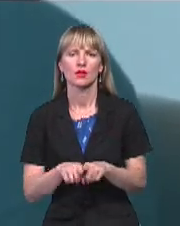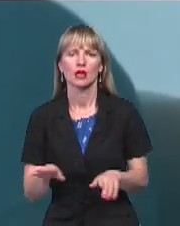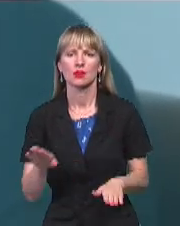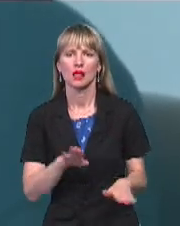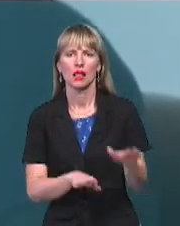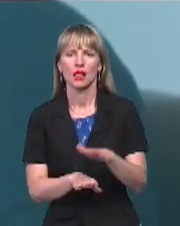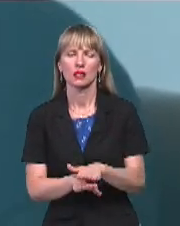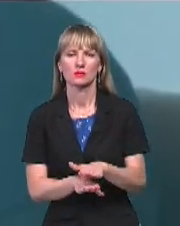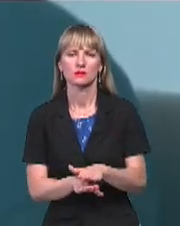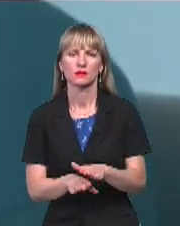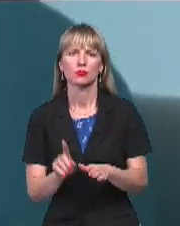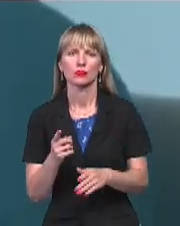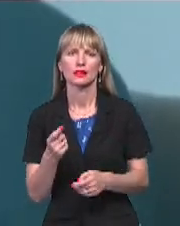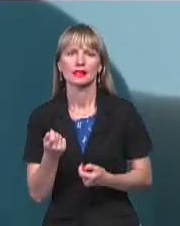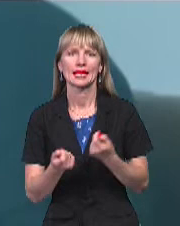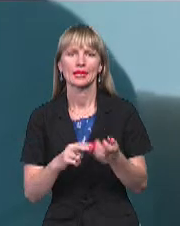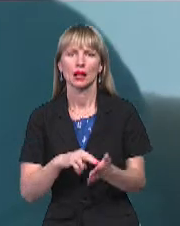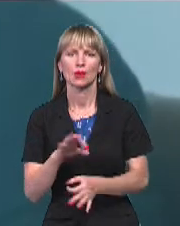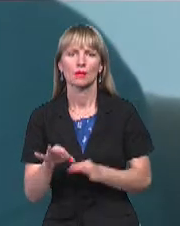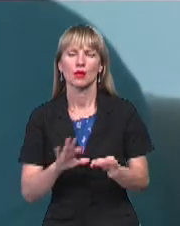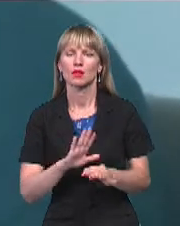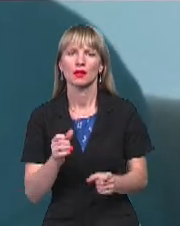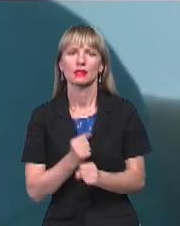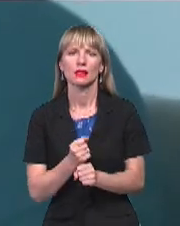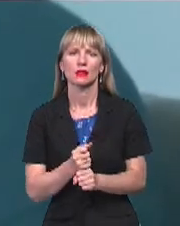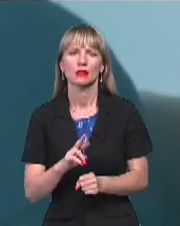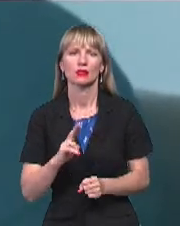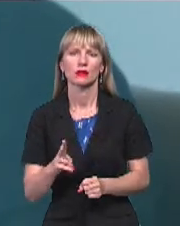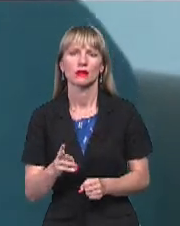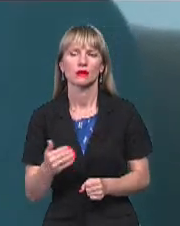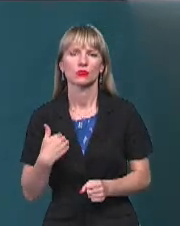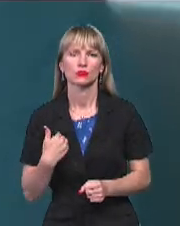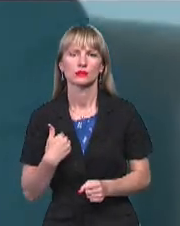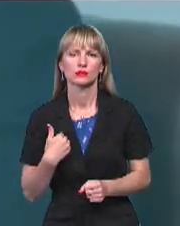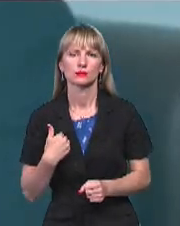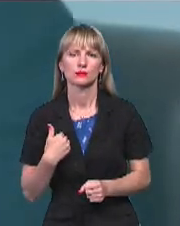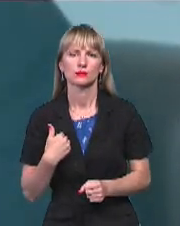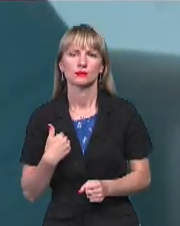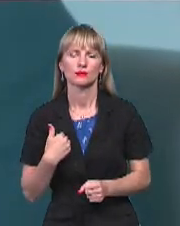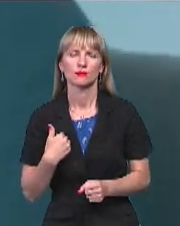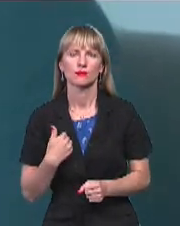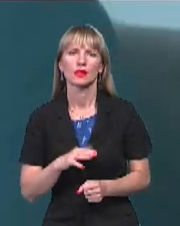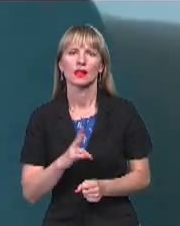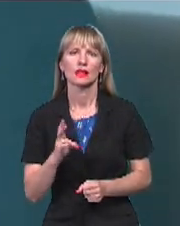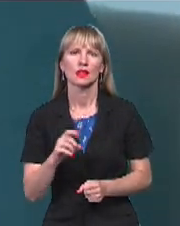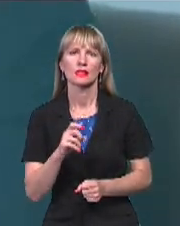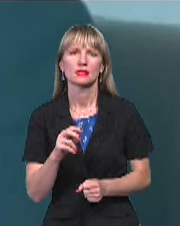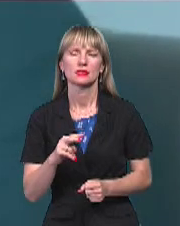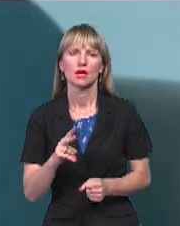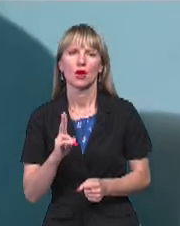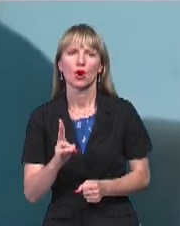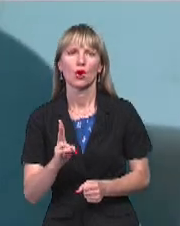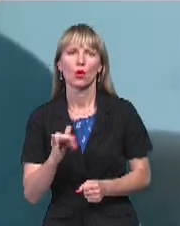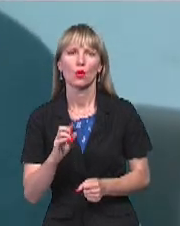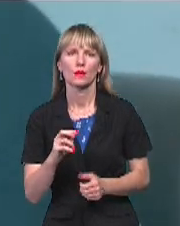Накладення вийшло тому, що детальні плани розробляються не так, як хочеться там, не за даними публічної кадастрової карти,